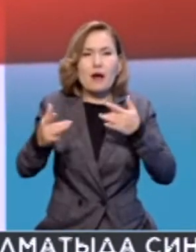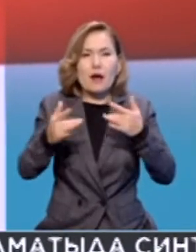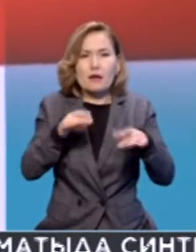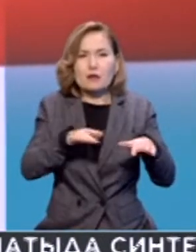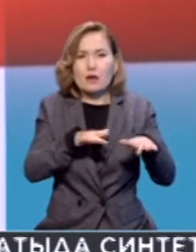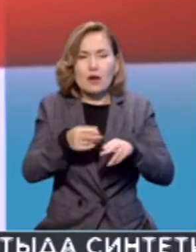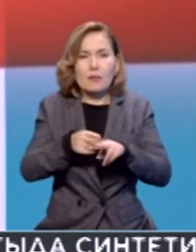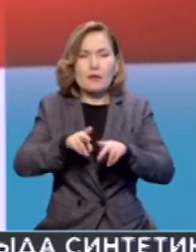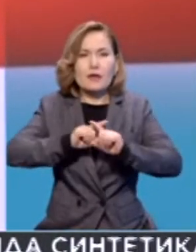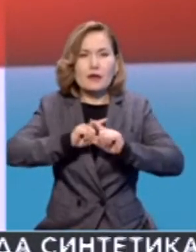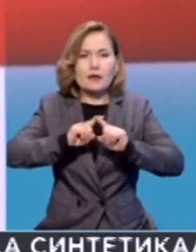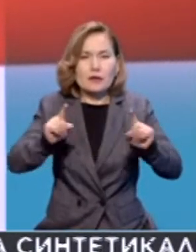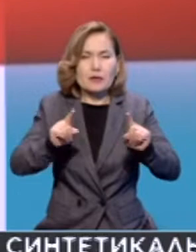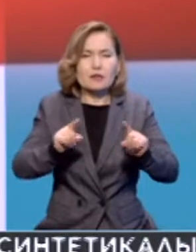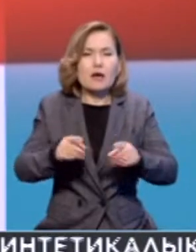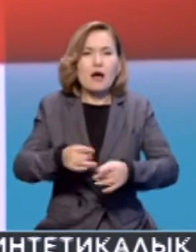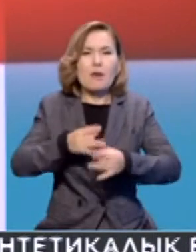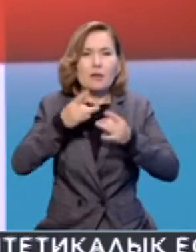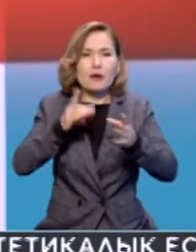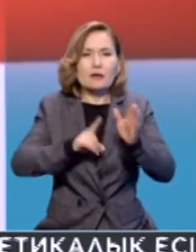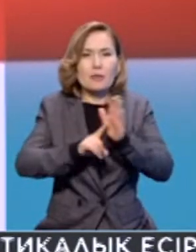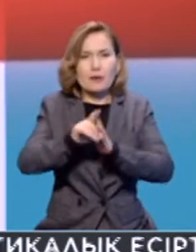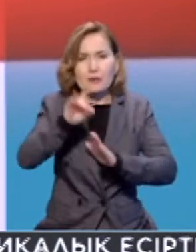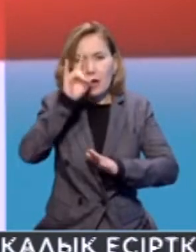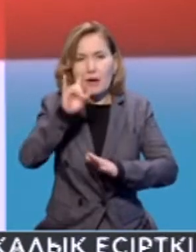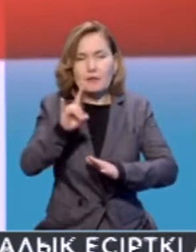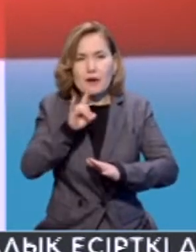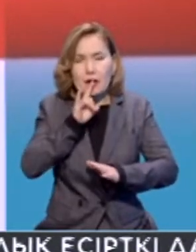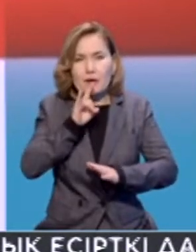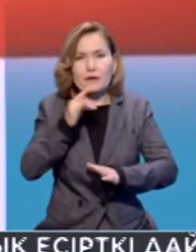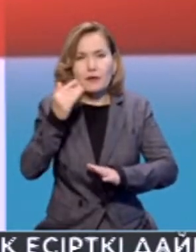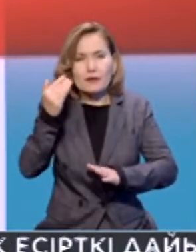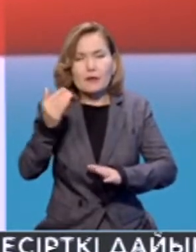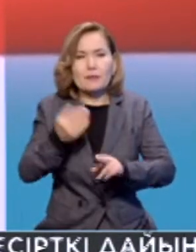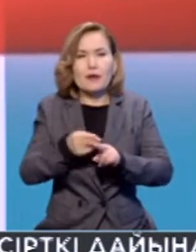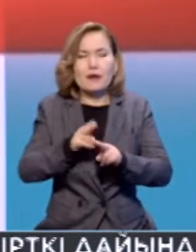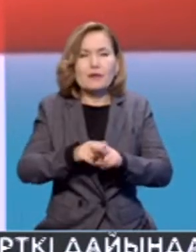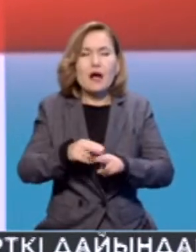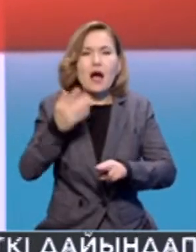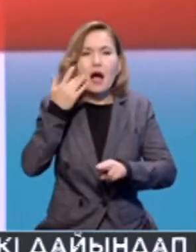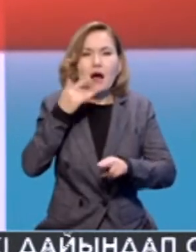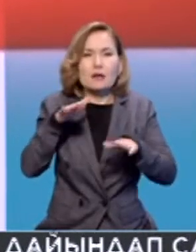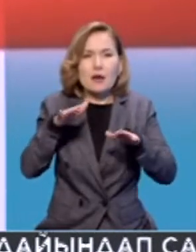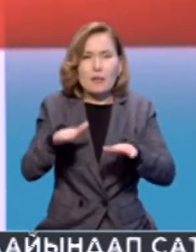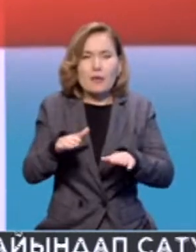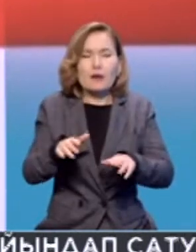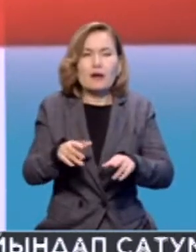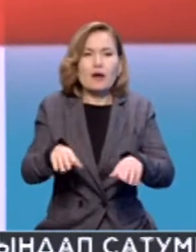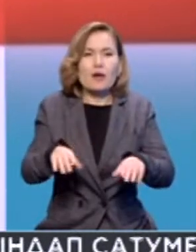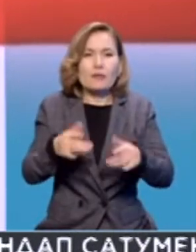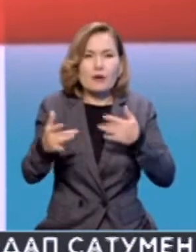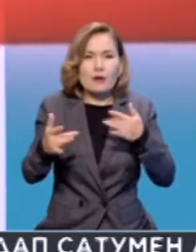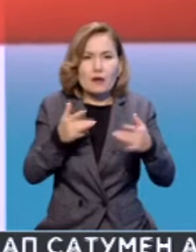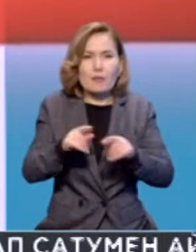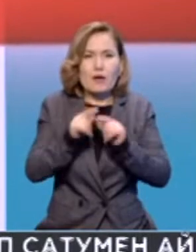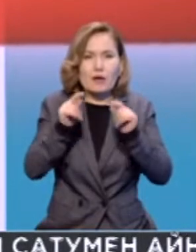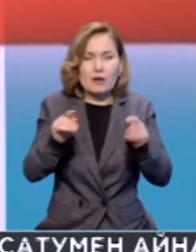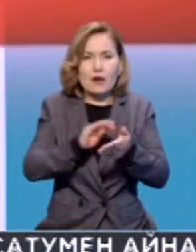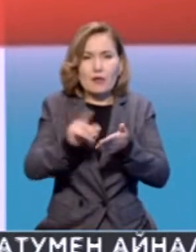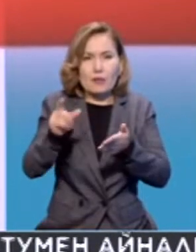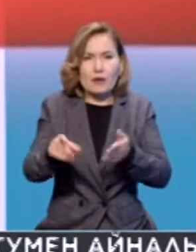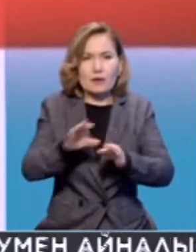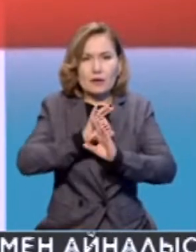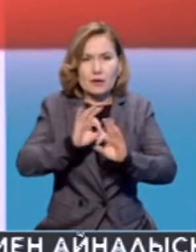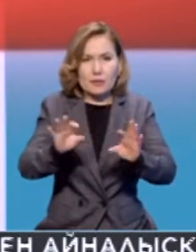өткізіп, ерекше атап өтті. Қазақстандағы, ақштағы Қазақстан елшілігі ұйымдастырған мерекелік іс-шара жайлы меншікті тілшіміз